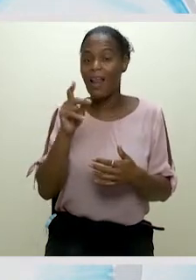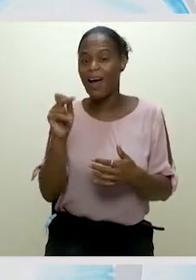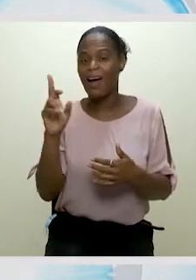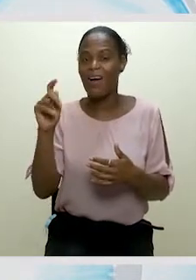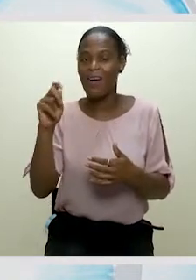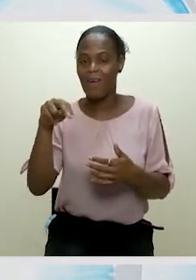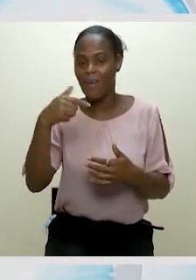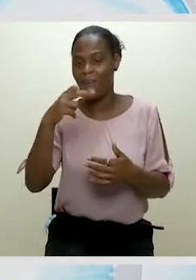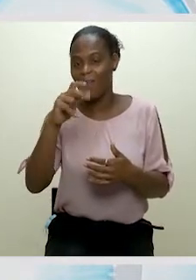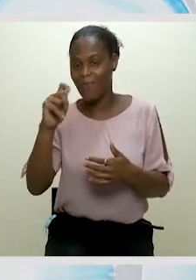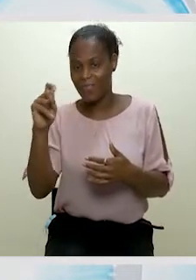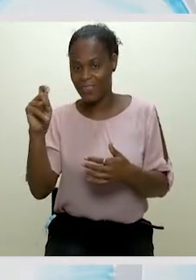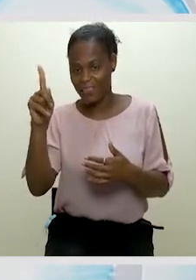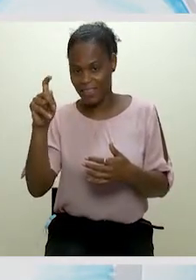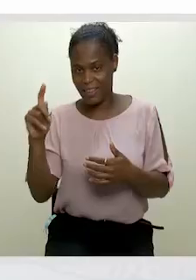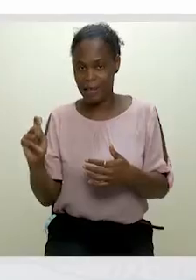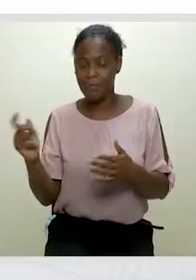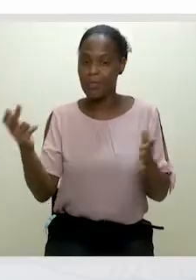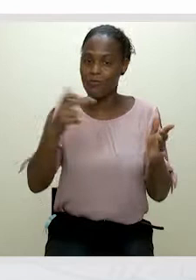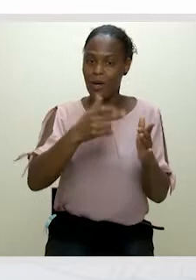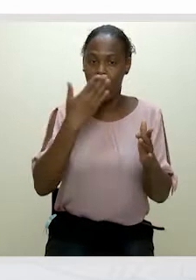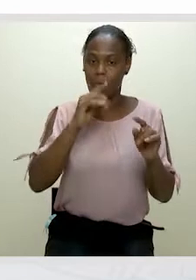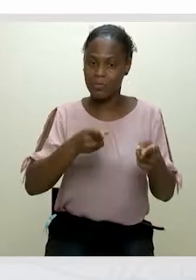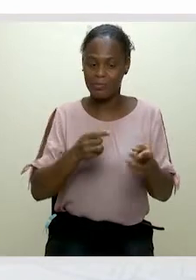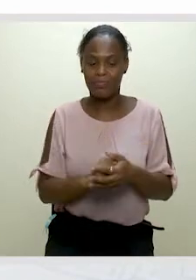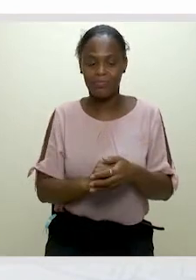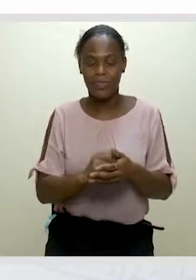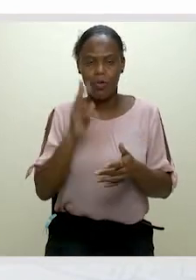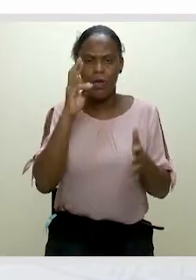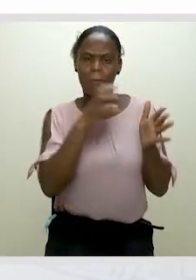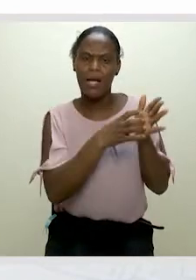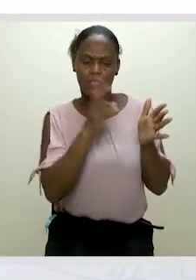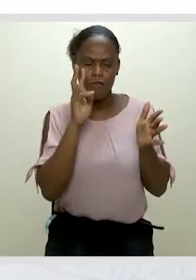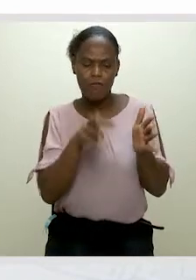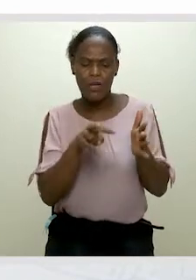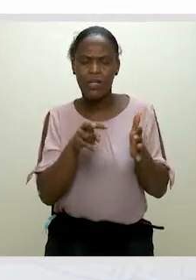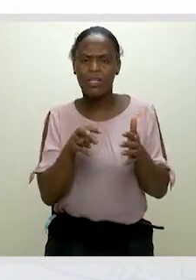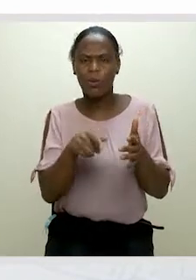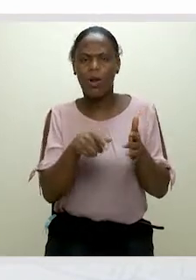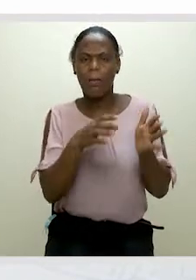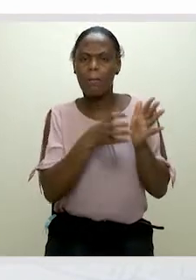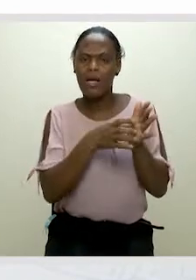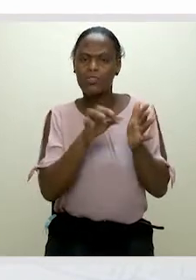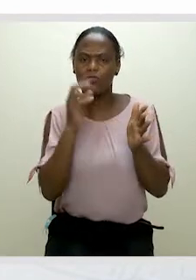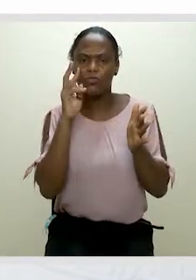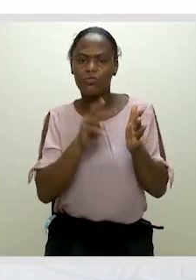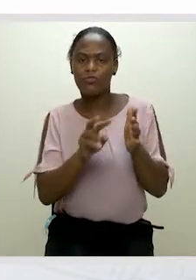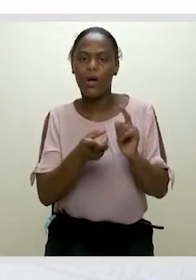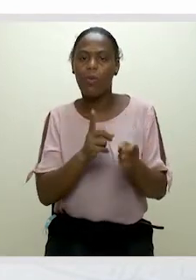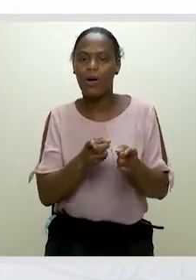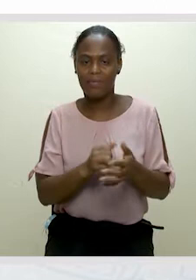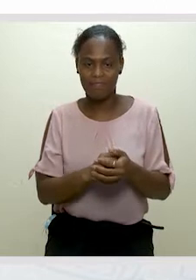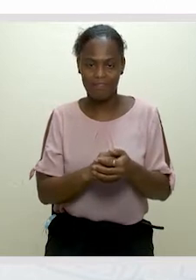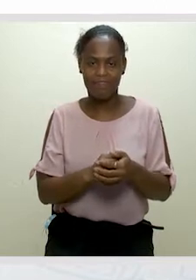D'accord? Bien. Observez l'image. Qu'est-ce que vous voyez? Voilà,